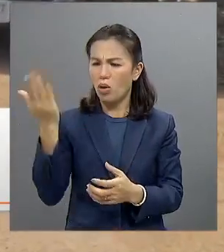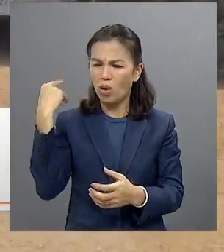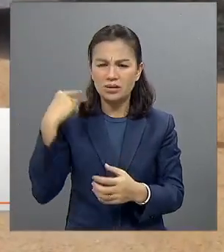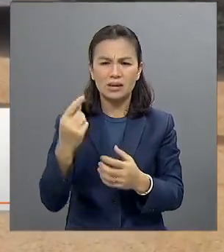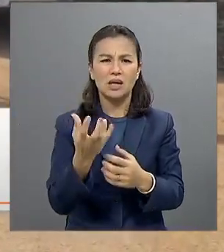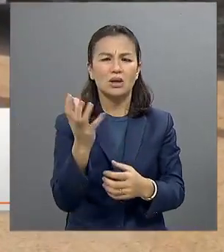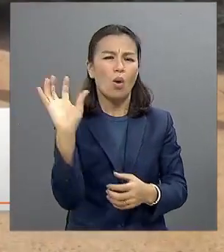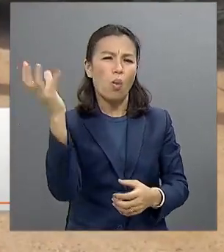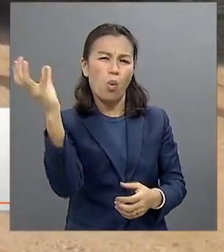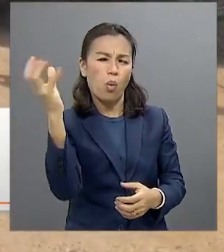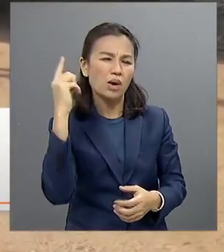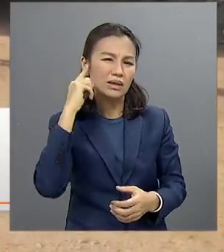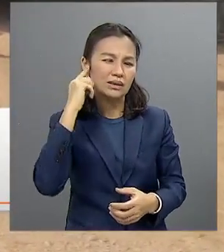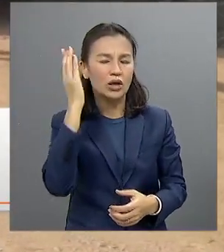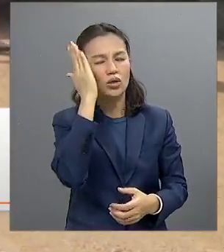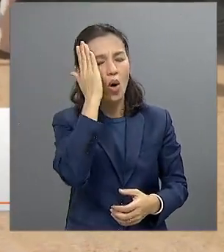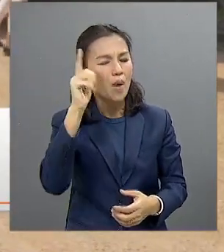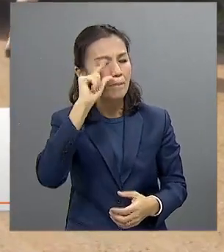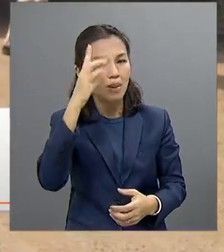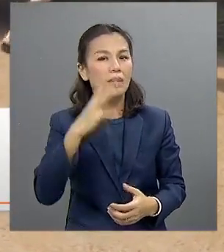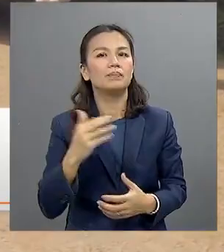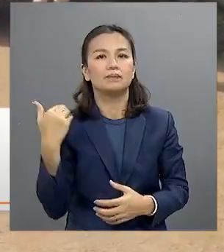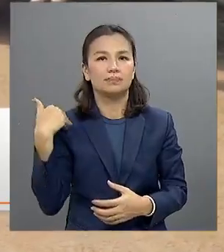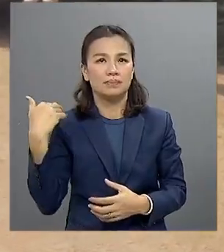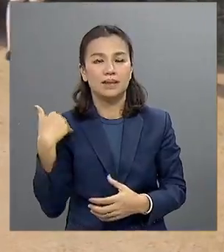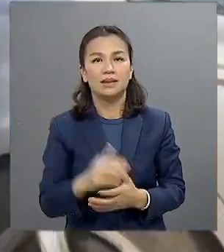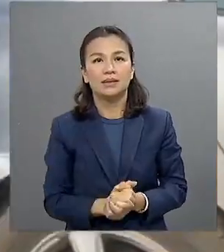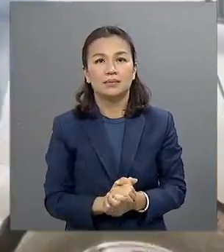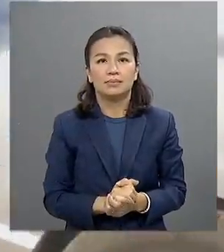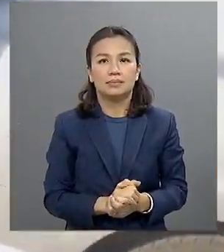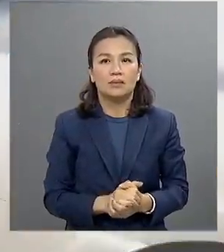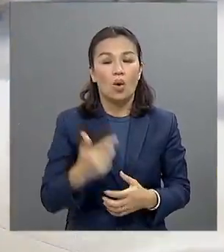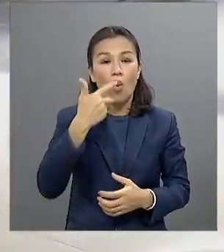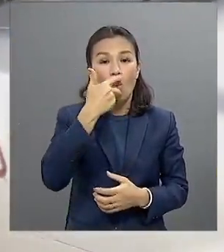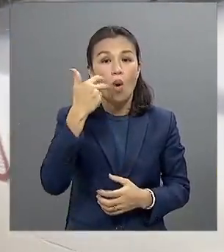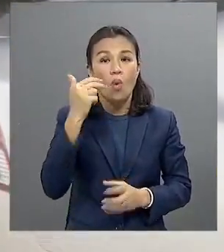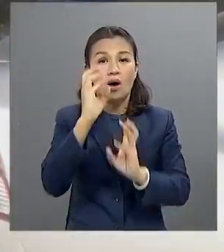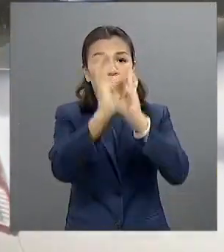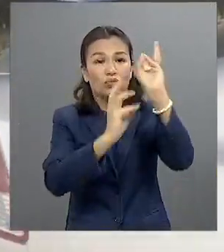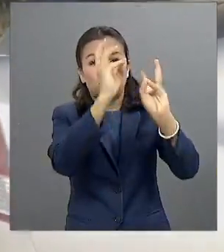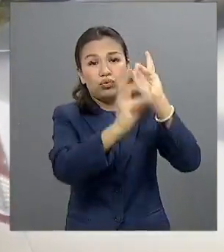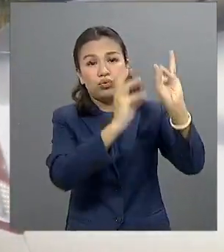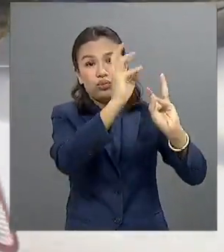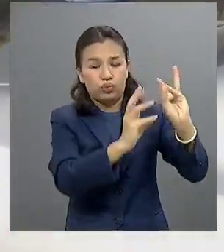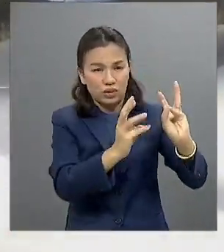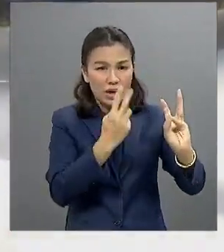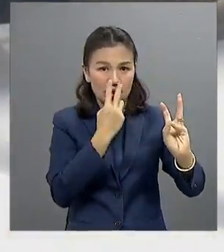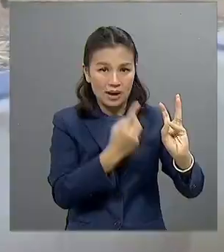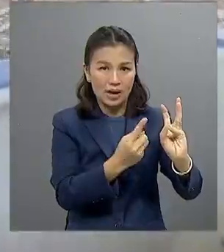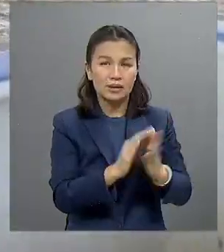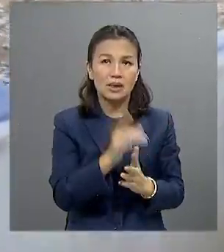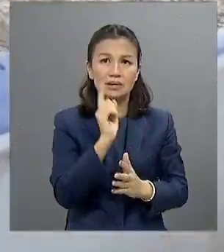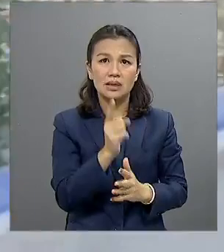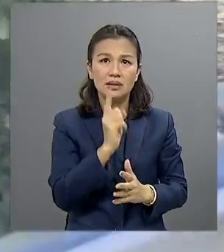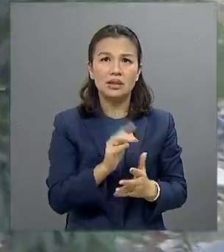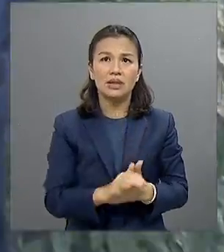ได้นอนไม่หลับกันเลยนะคะส่วนคราบน้ำตาลที่ปลิวมาก่อนหน้าที่จะไปร้องเรียนเนี่ยมันจะเป็นคราบน้ำตาลปลิ